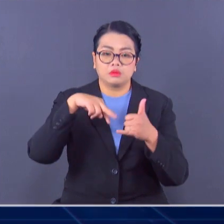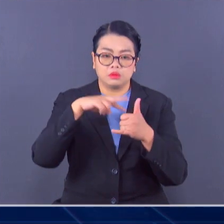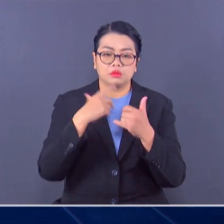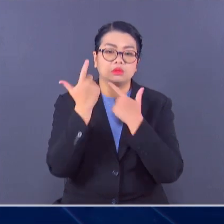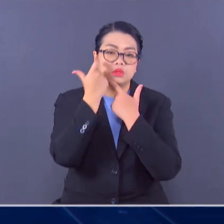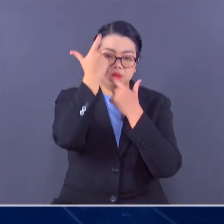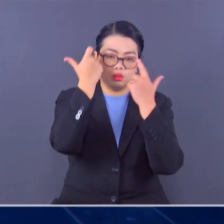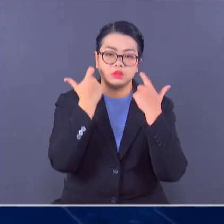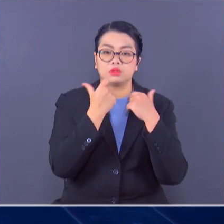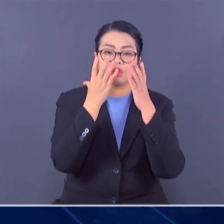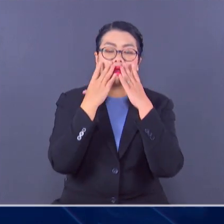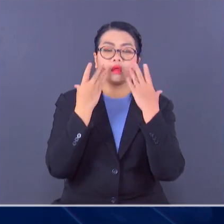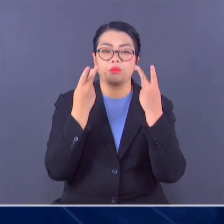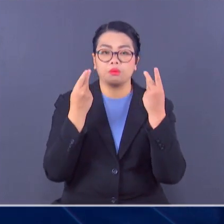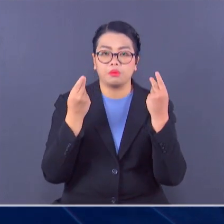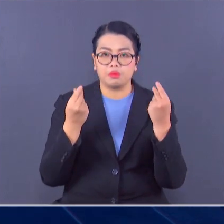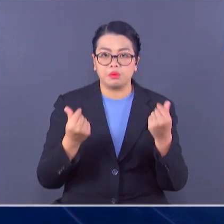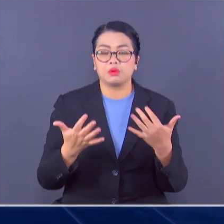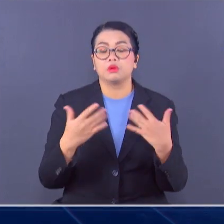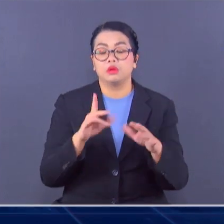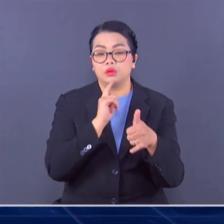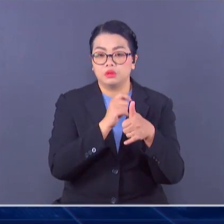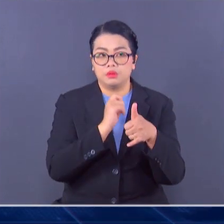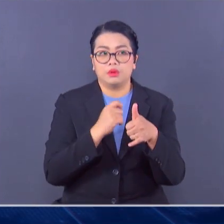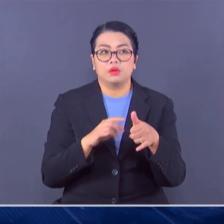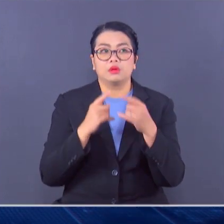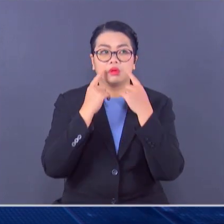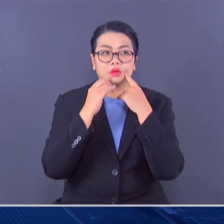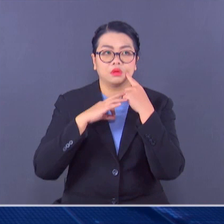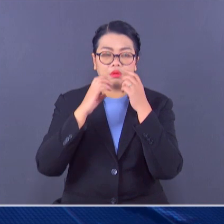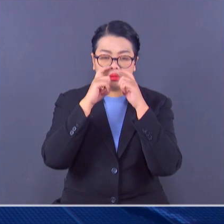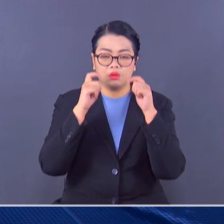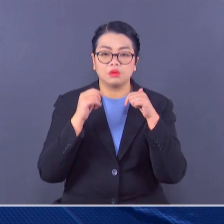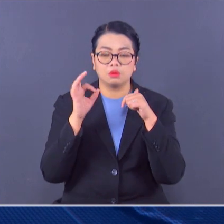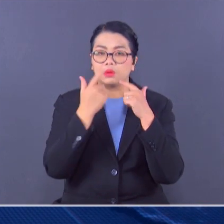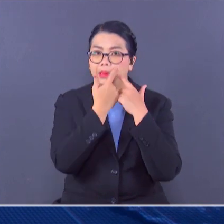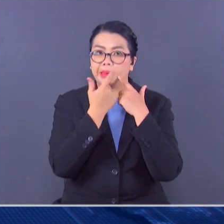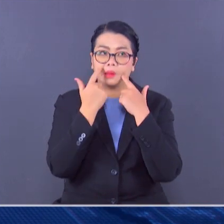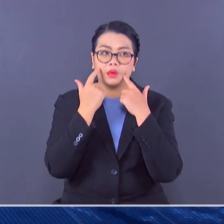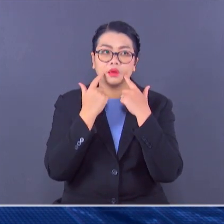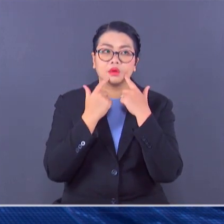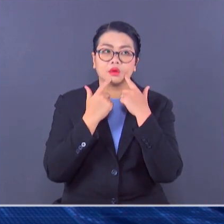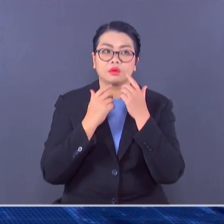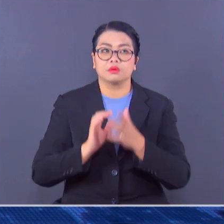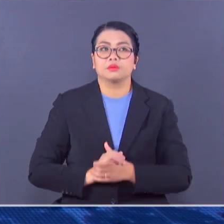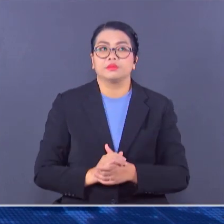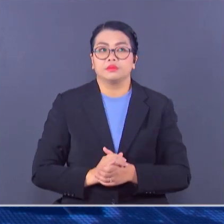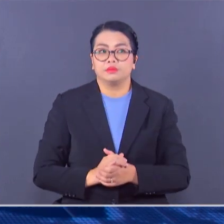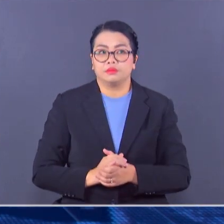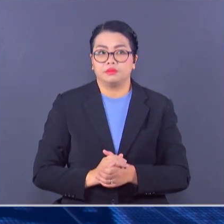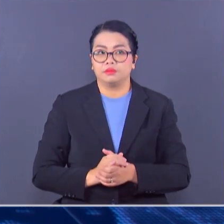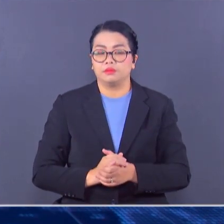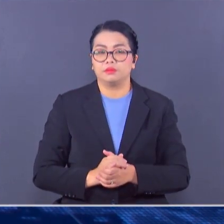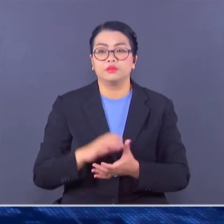า อาการก็ดีขึ้นอย่างทีลสุไดไปสัมพากษไ territoriaถ้เปิดแสมากก็ ไปหนาสวยงาม ปกติ